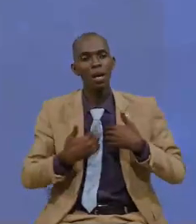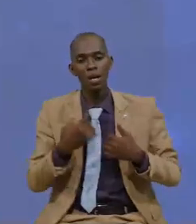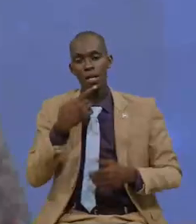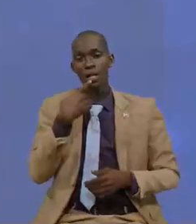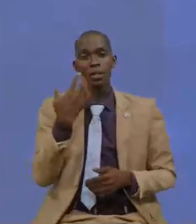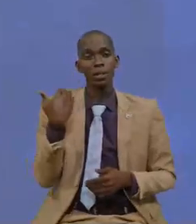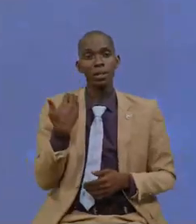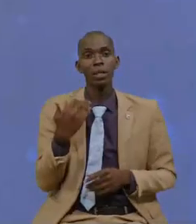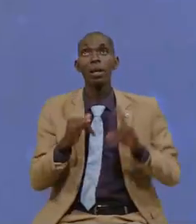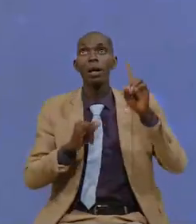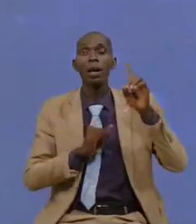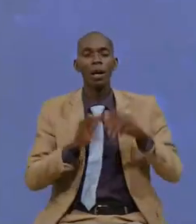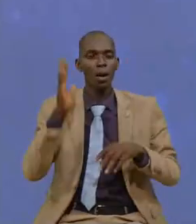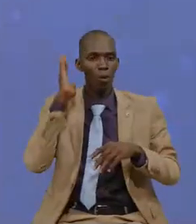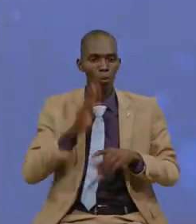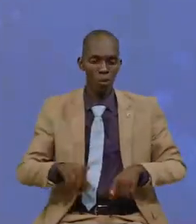Comme Dieu l'a dit,